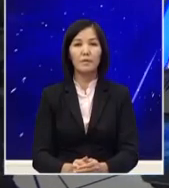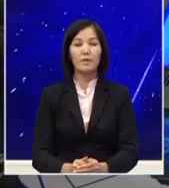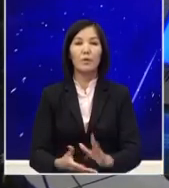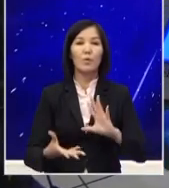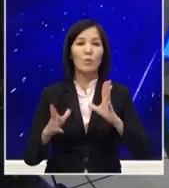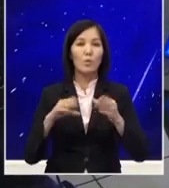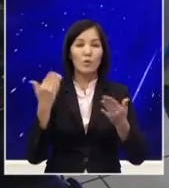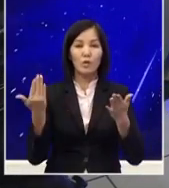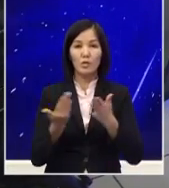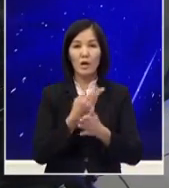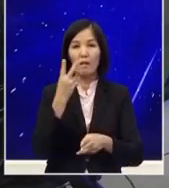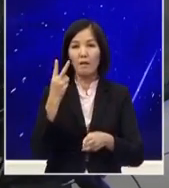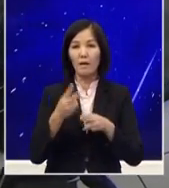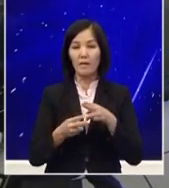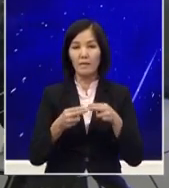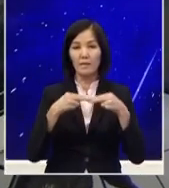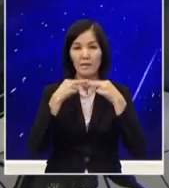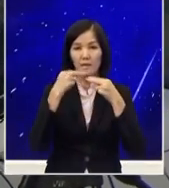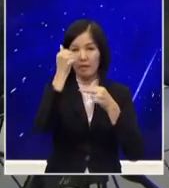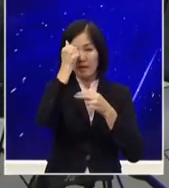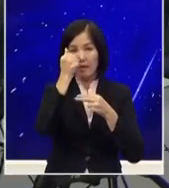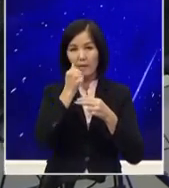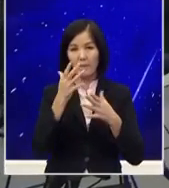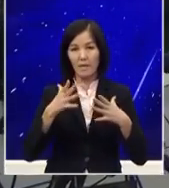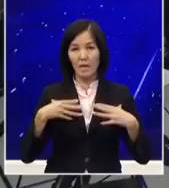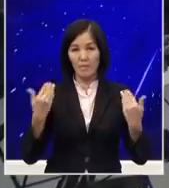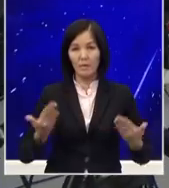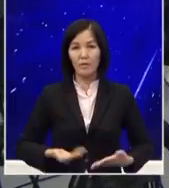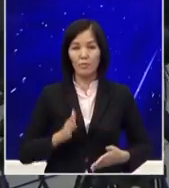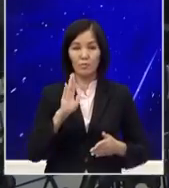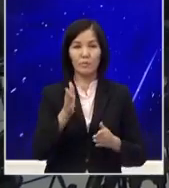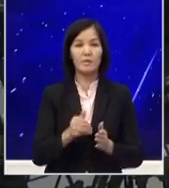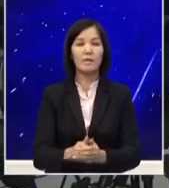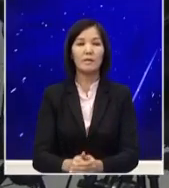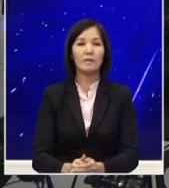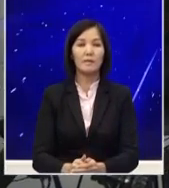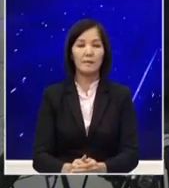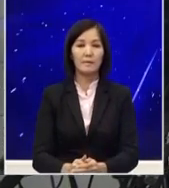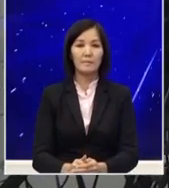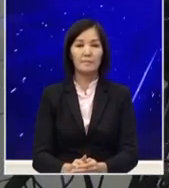Қымбатты көрермен, бүгінге келіп түскен ақпараттар легі осындай. Назарларыңызға рахмет, амандықта жүздескенше.